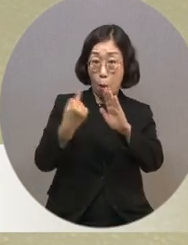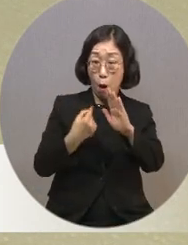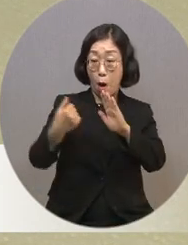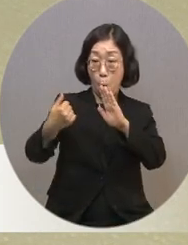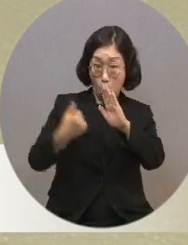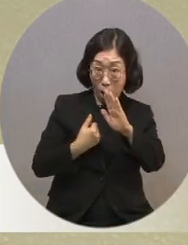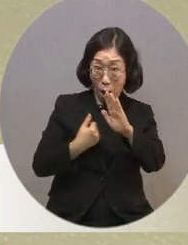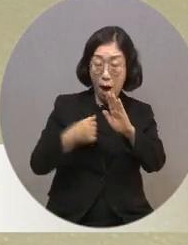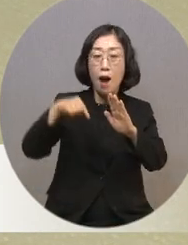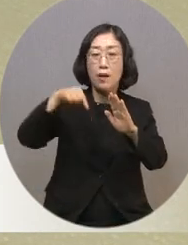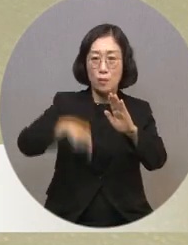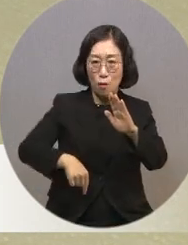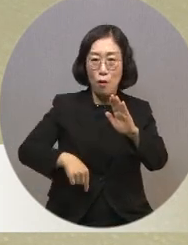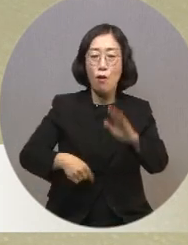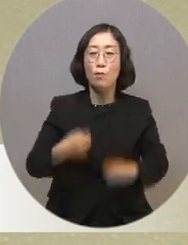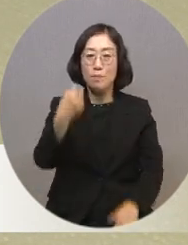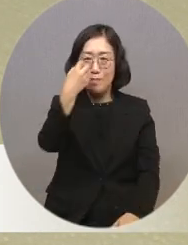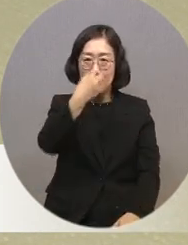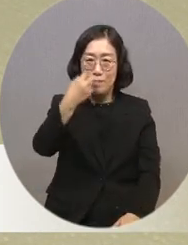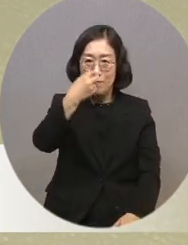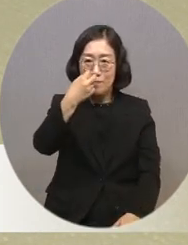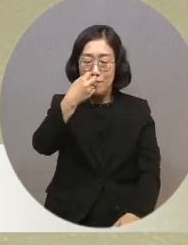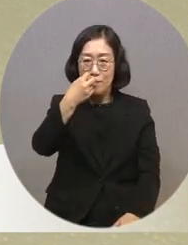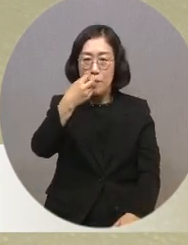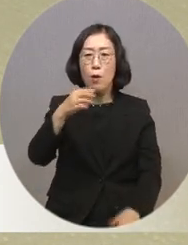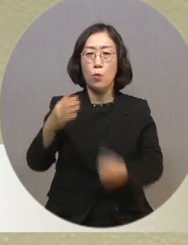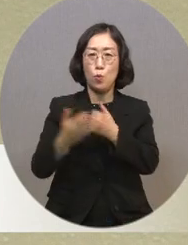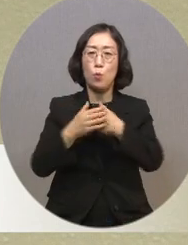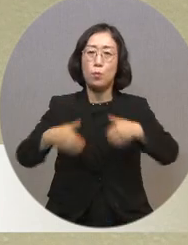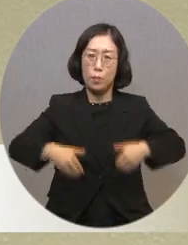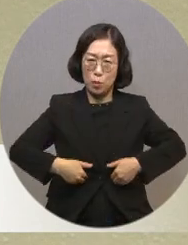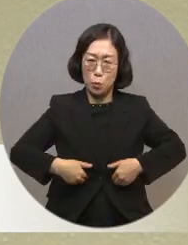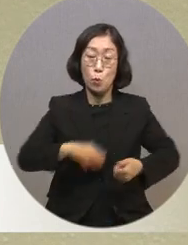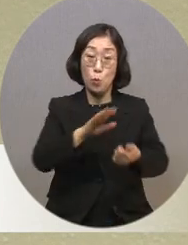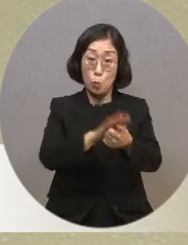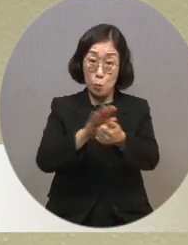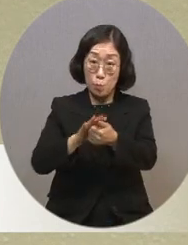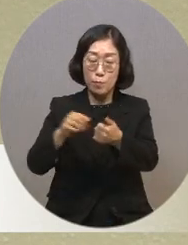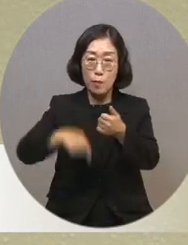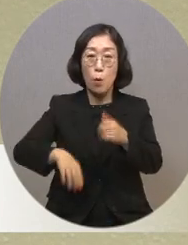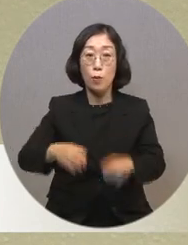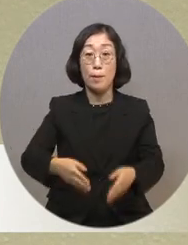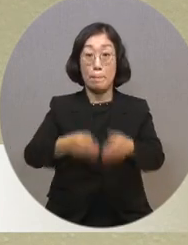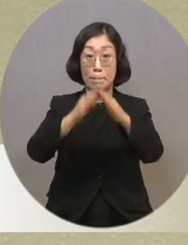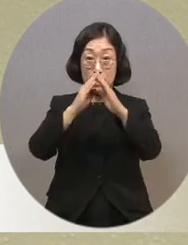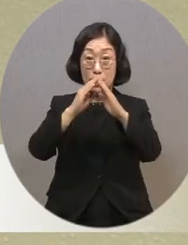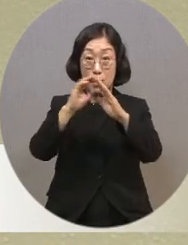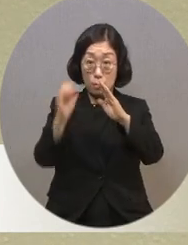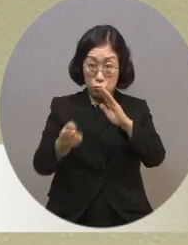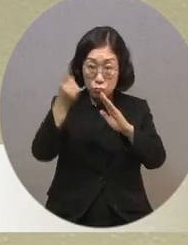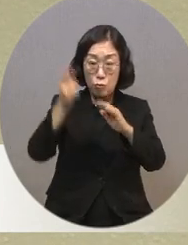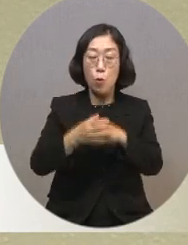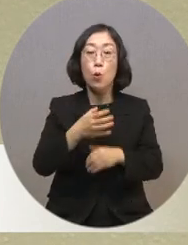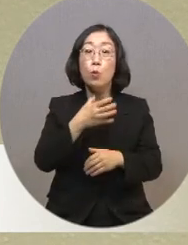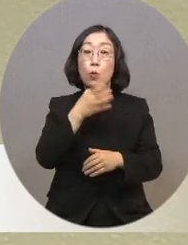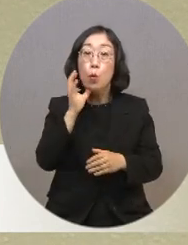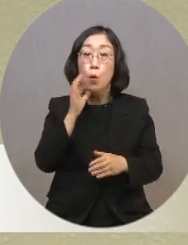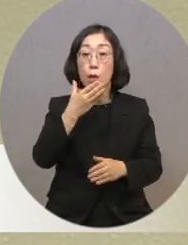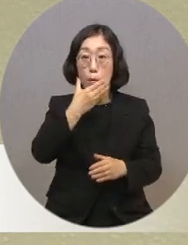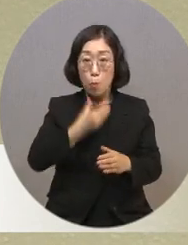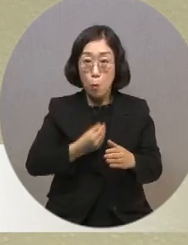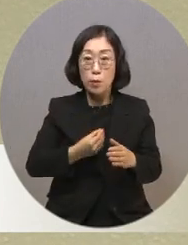절실히 느끼며 생활하고 계십니다. 오늘의 뜻깊은 개소식이 우리나라 노인복지 발전에 한